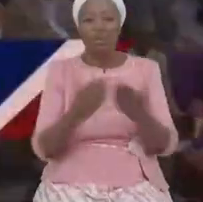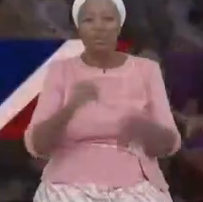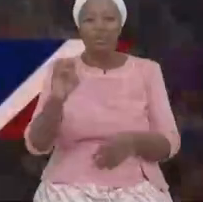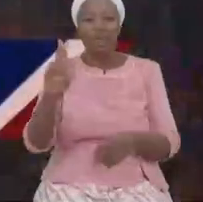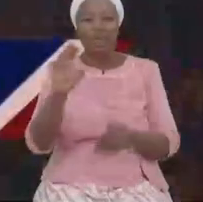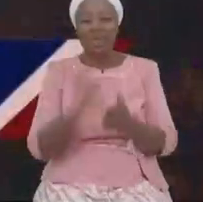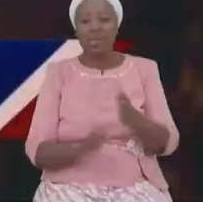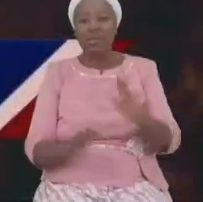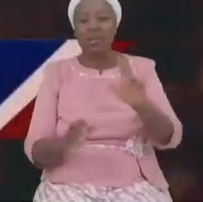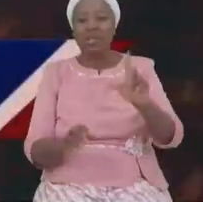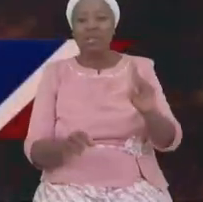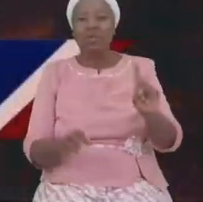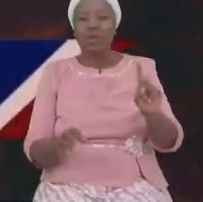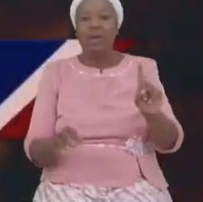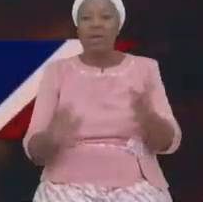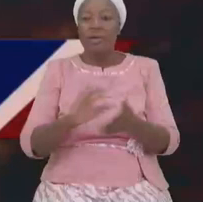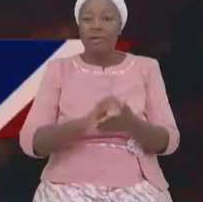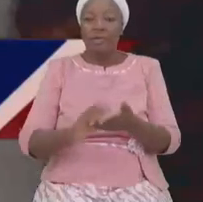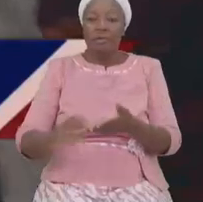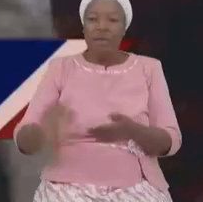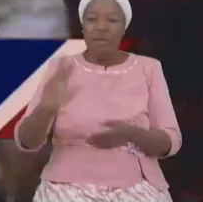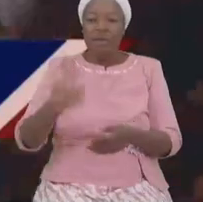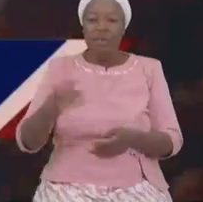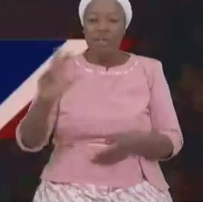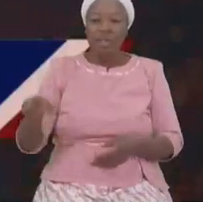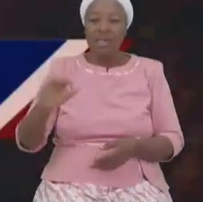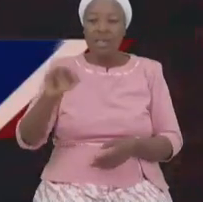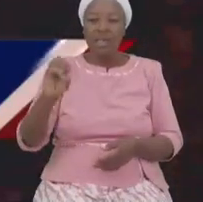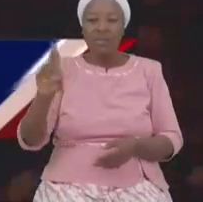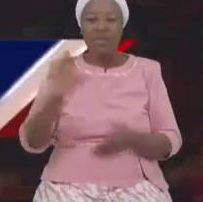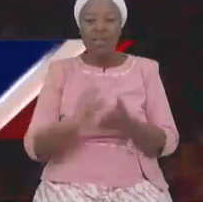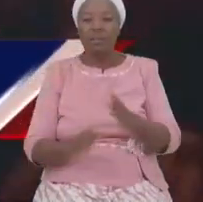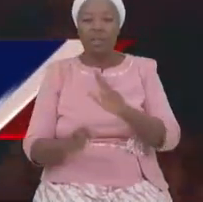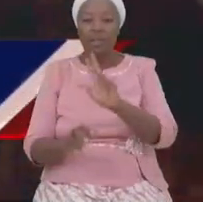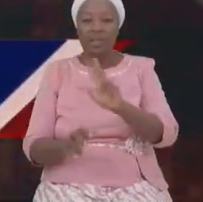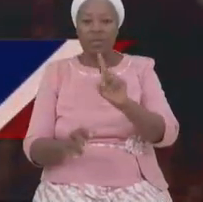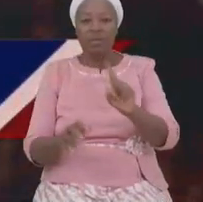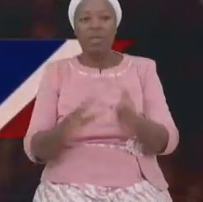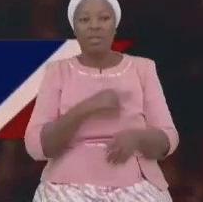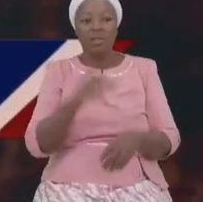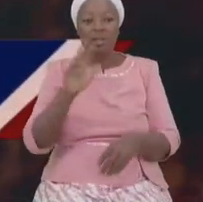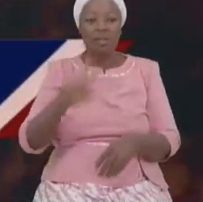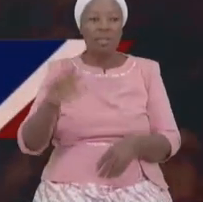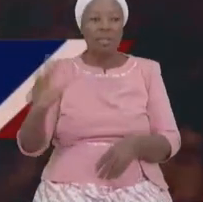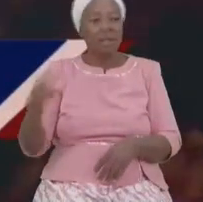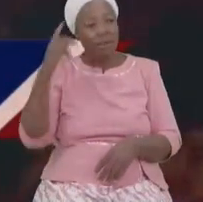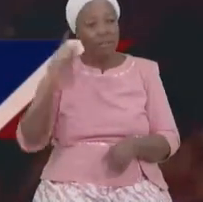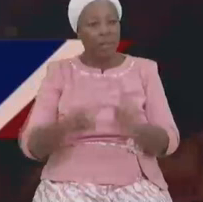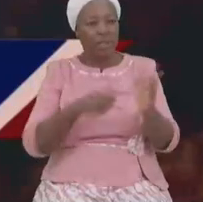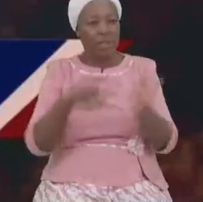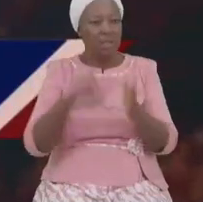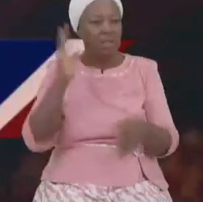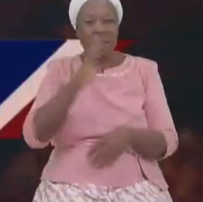31. Je vous lis le verset 33, Jérémie 31, 32.